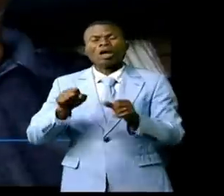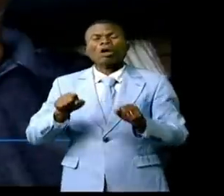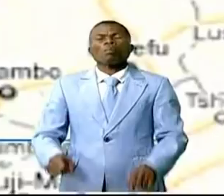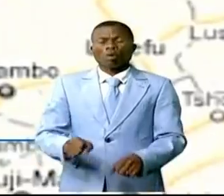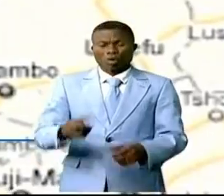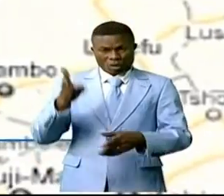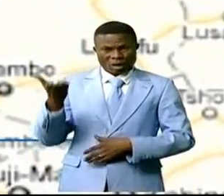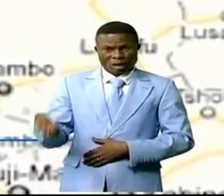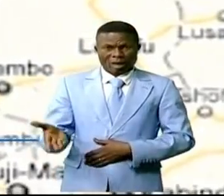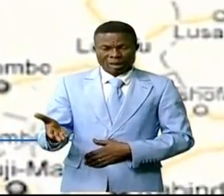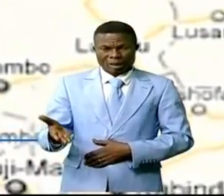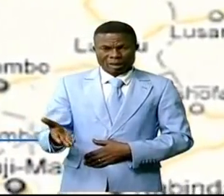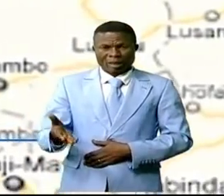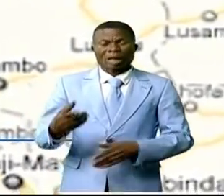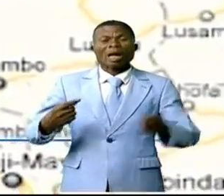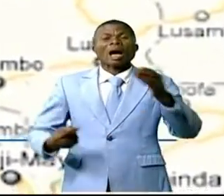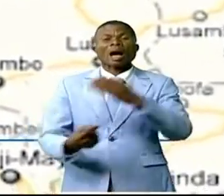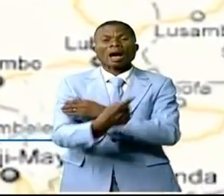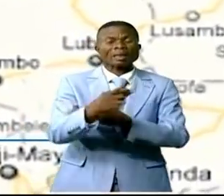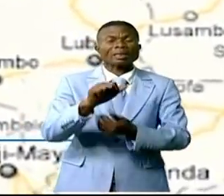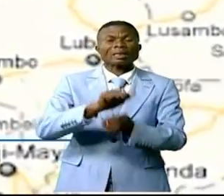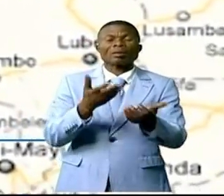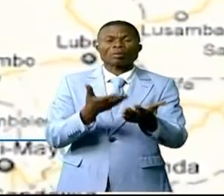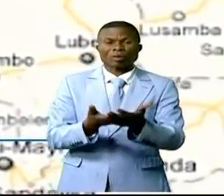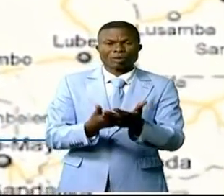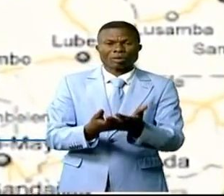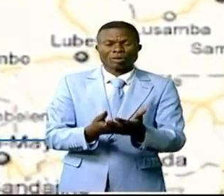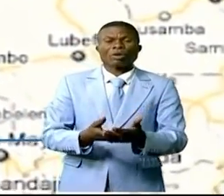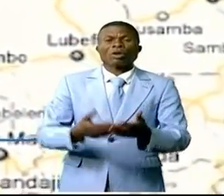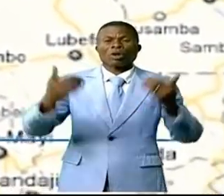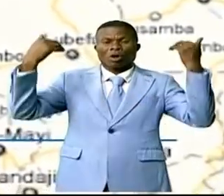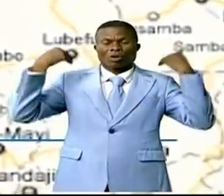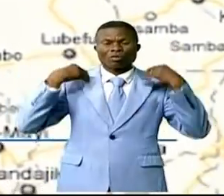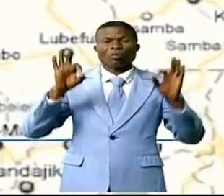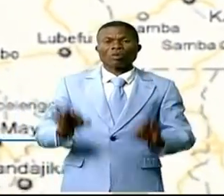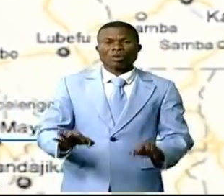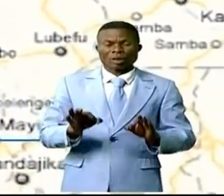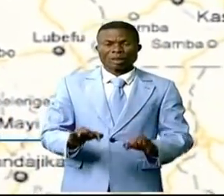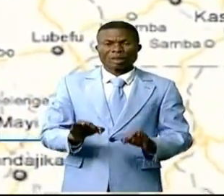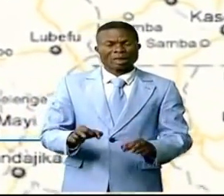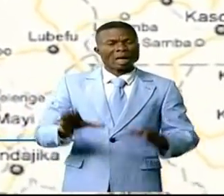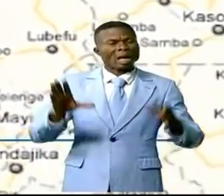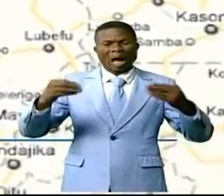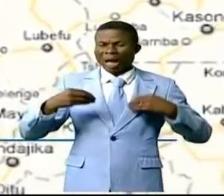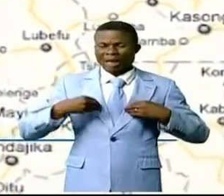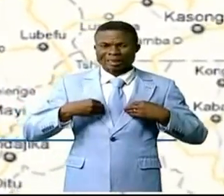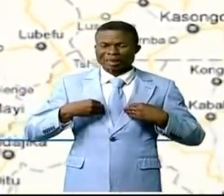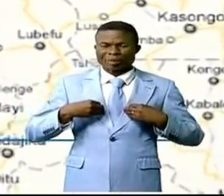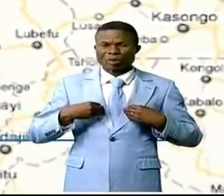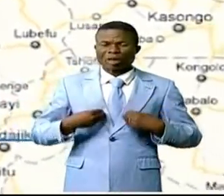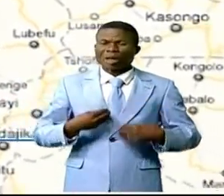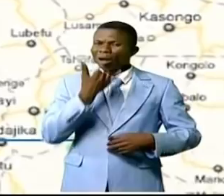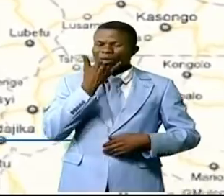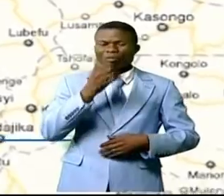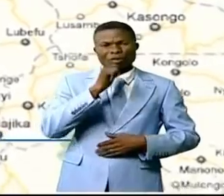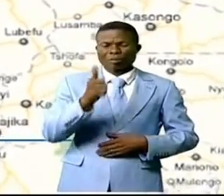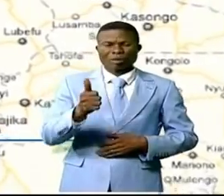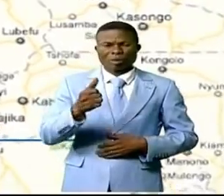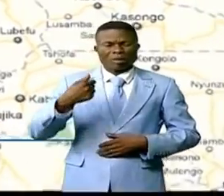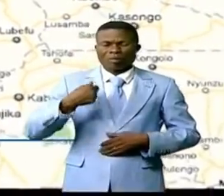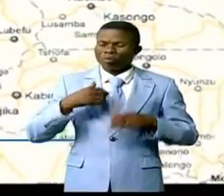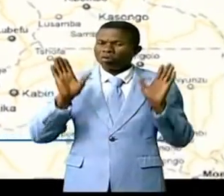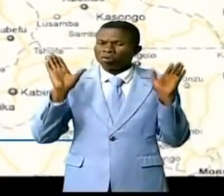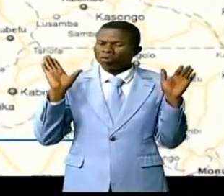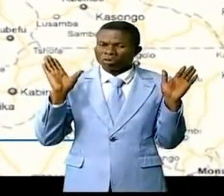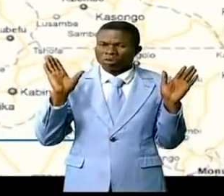mort. Mise en cause dans cette affaire, Fumuto Tobasanga rejette ses allégations. Il dit n'être impliqué ni